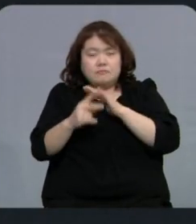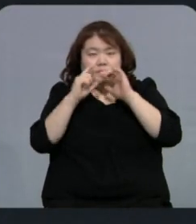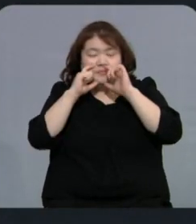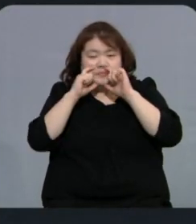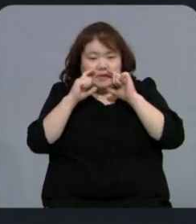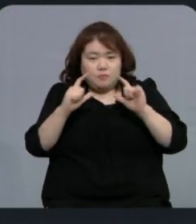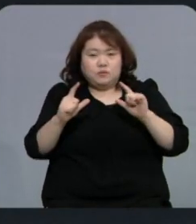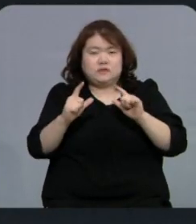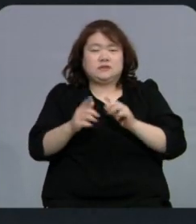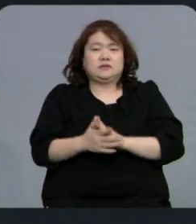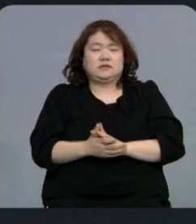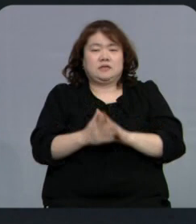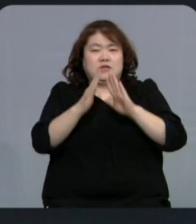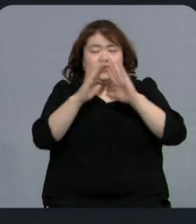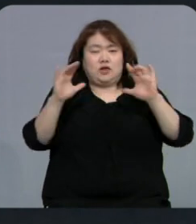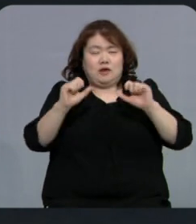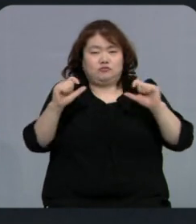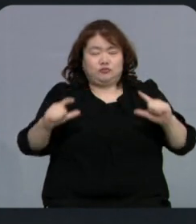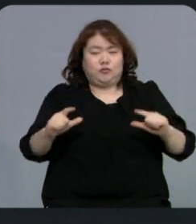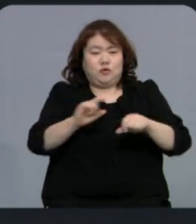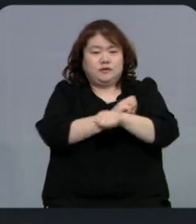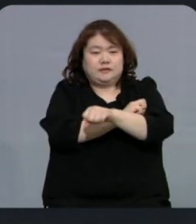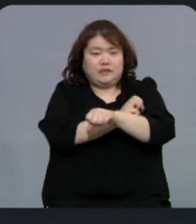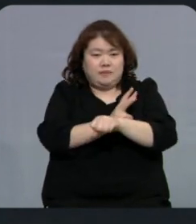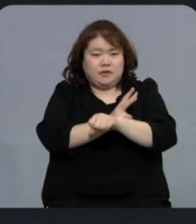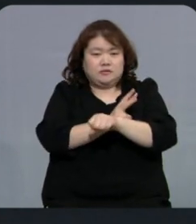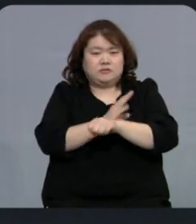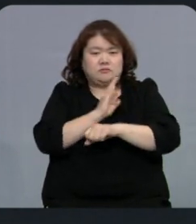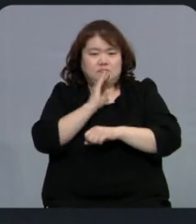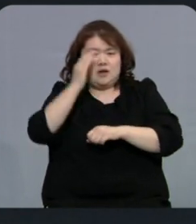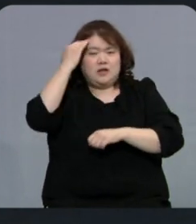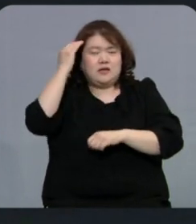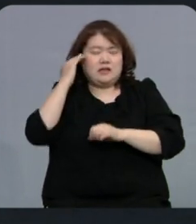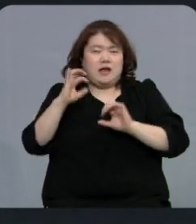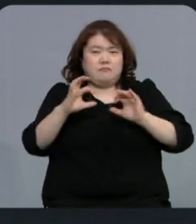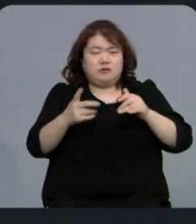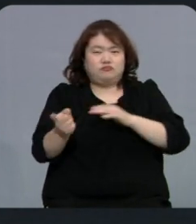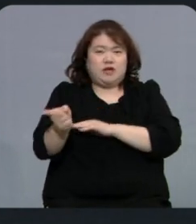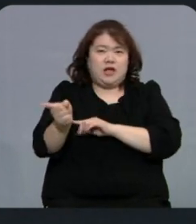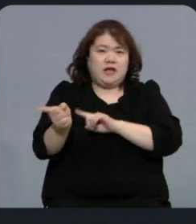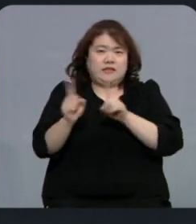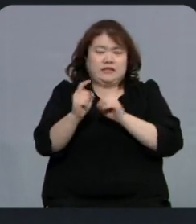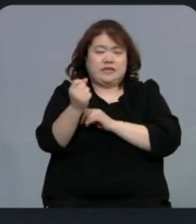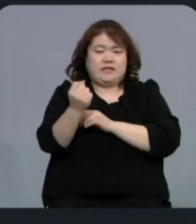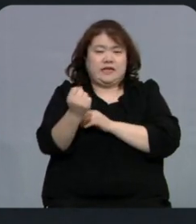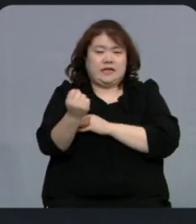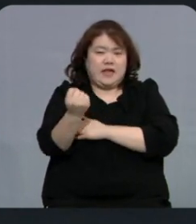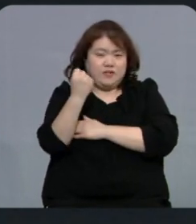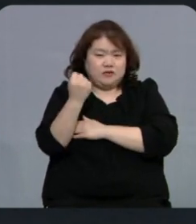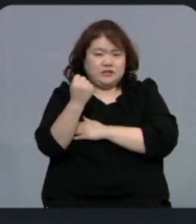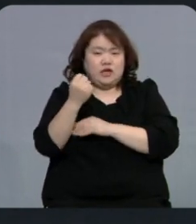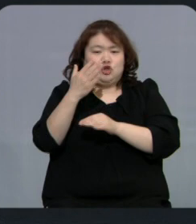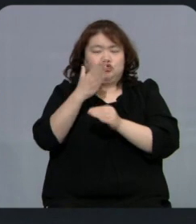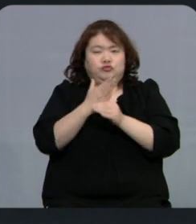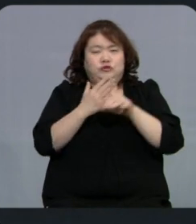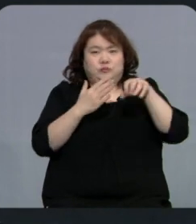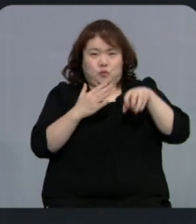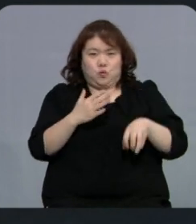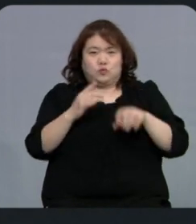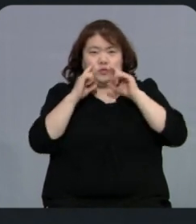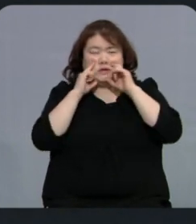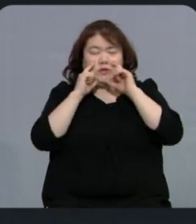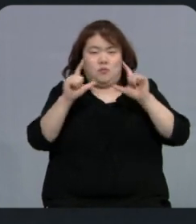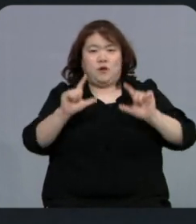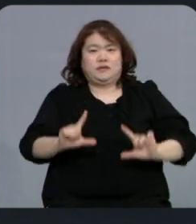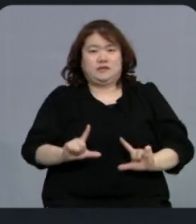선포식은 전라북도 새만금을 명실공히 대한민국 재생에너지